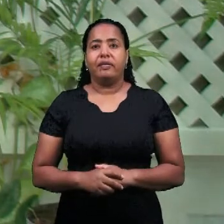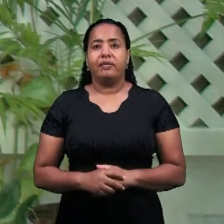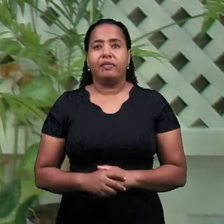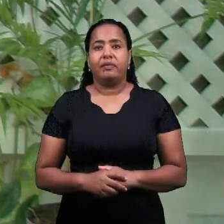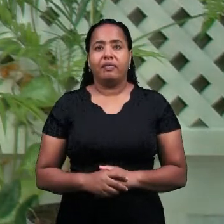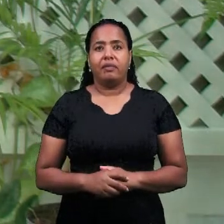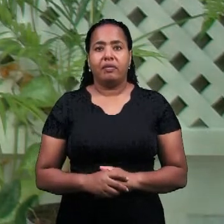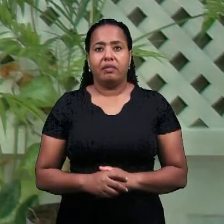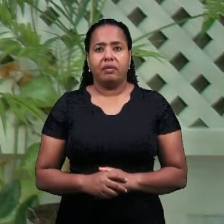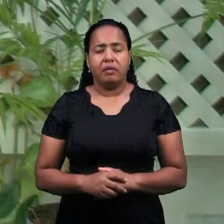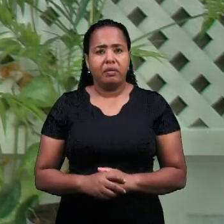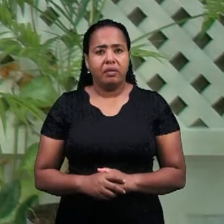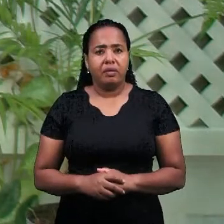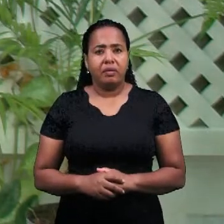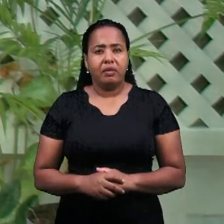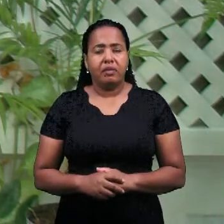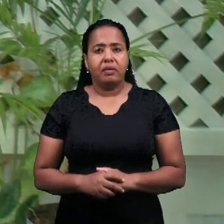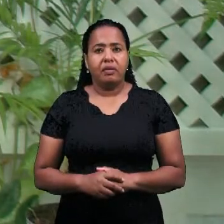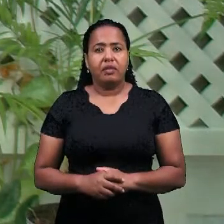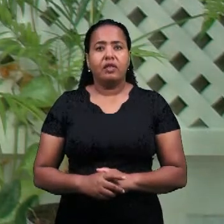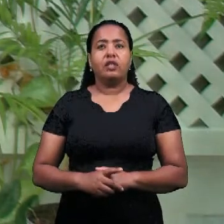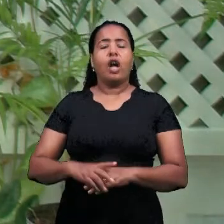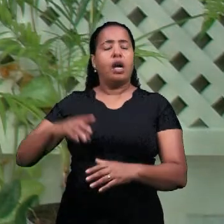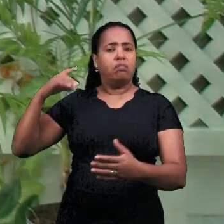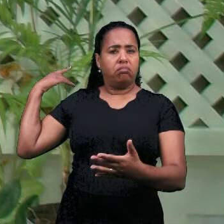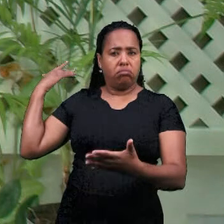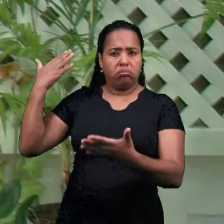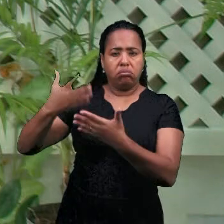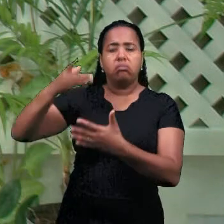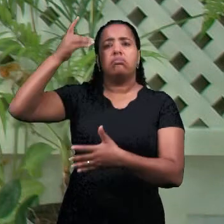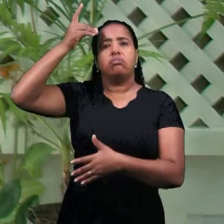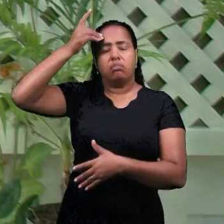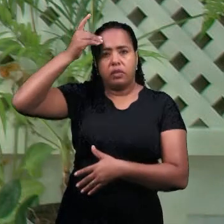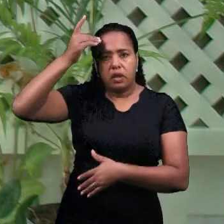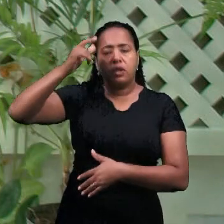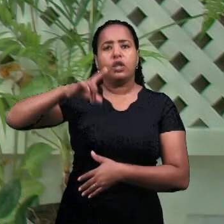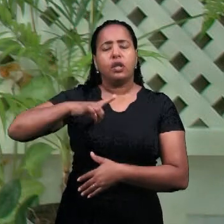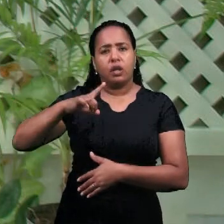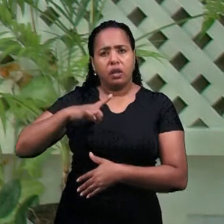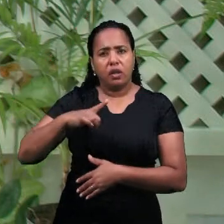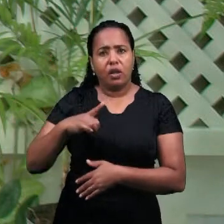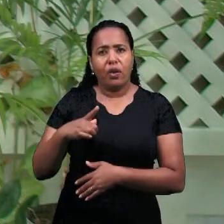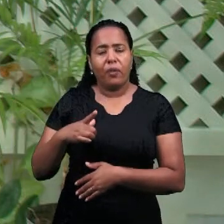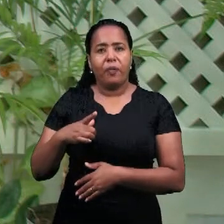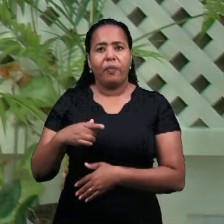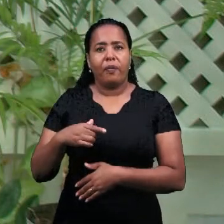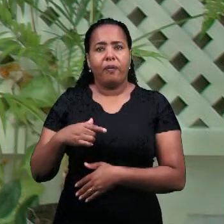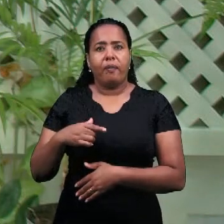d'un demi-siècle avec des dons spirituels. Et nous sommes en train de montrer aux frères et sœurs